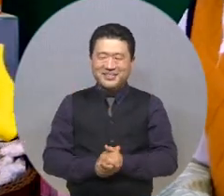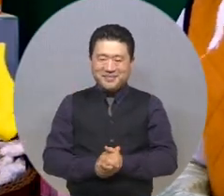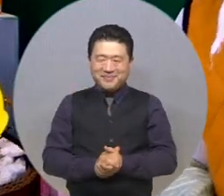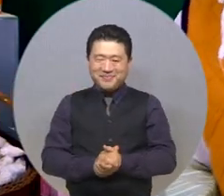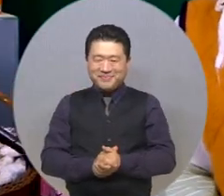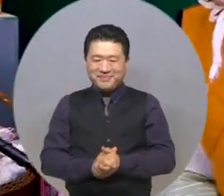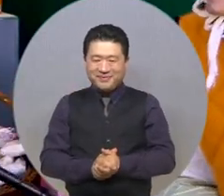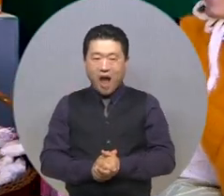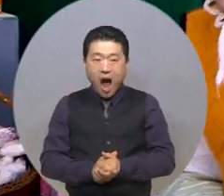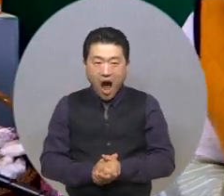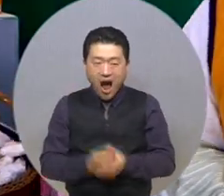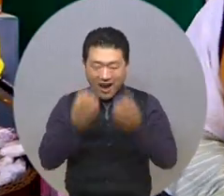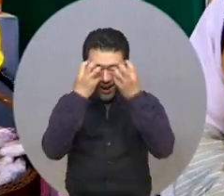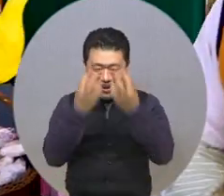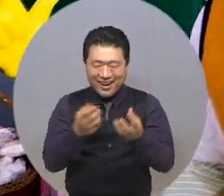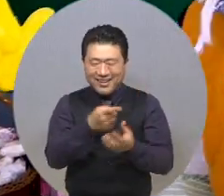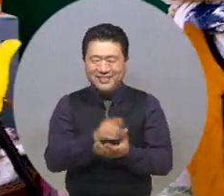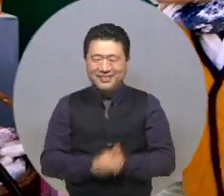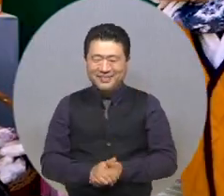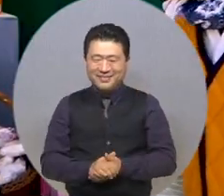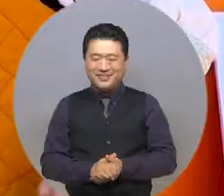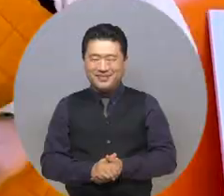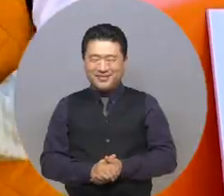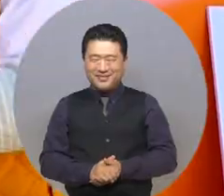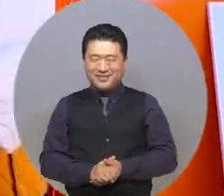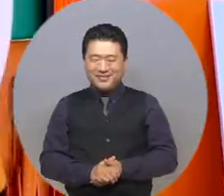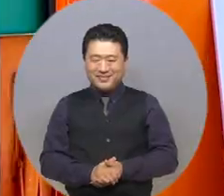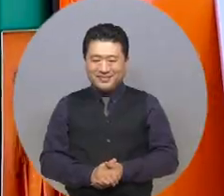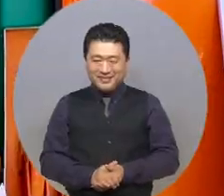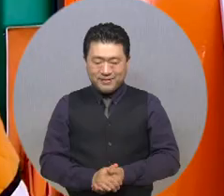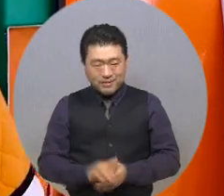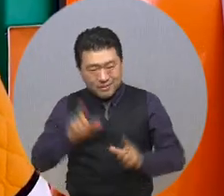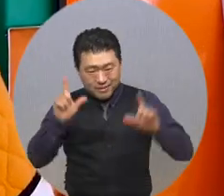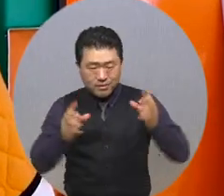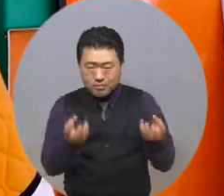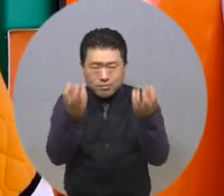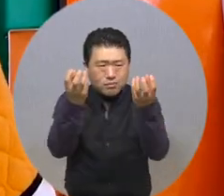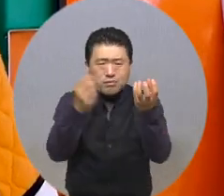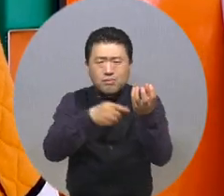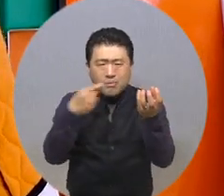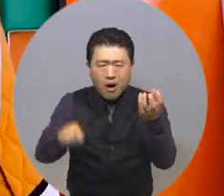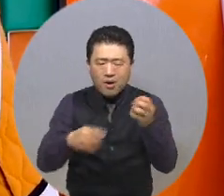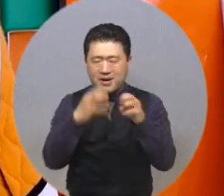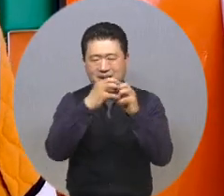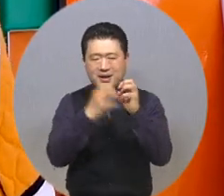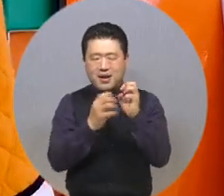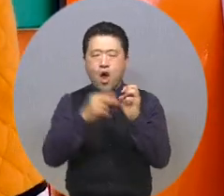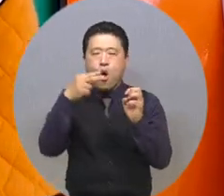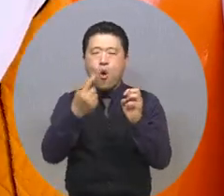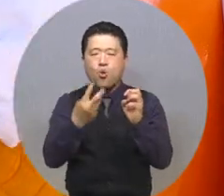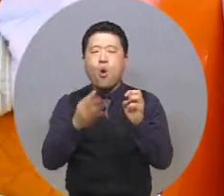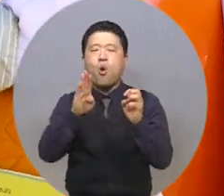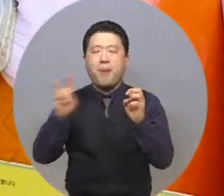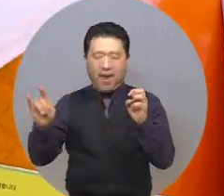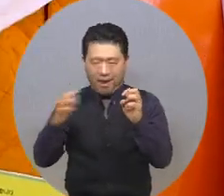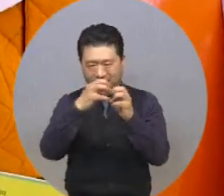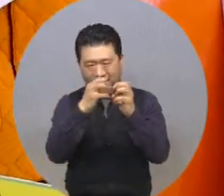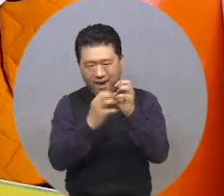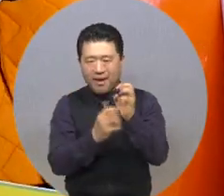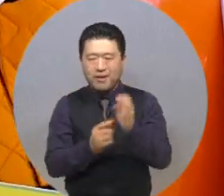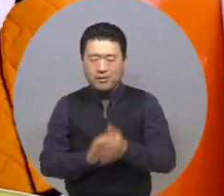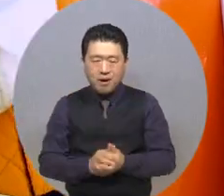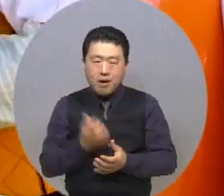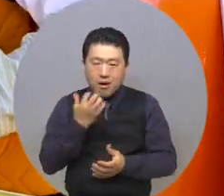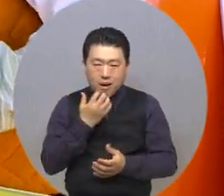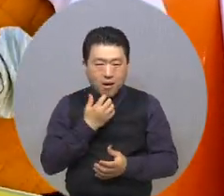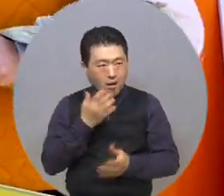발랄. 어우, 세상에나. 아니. 아, 가만 보니까 들고 나온 게 뭐예요? 백운산 참 돌배예요. 돌배 참 돌배. 네. 색깔이